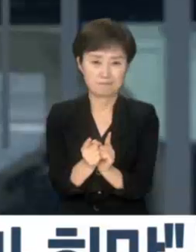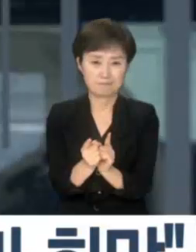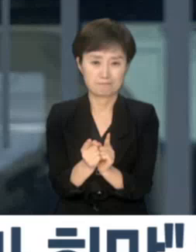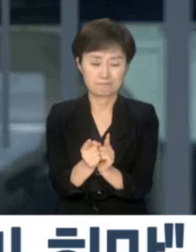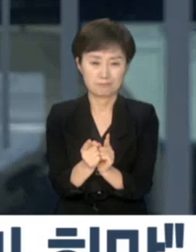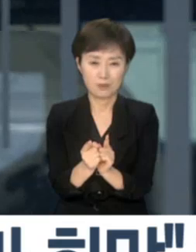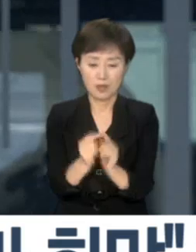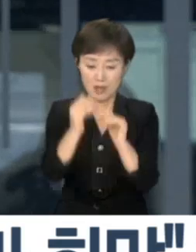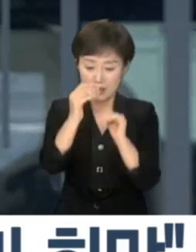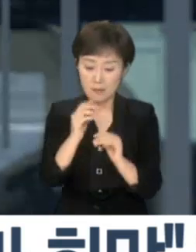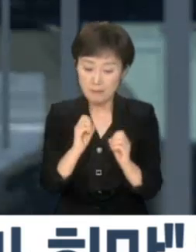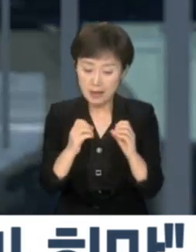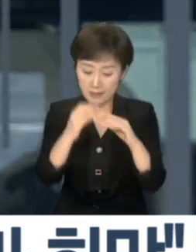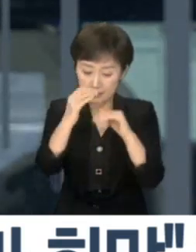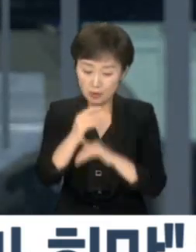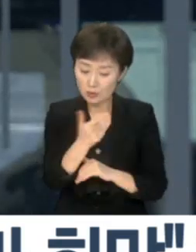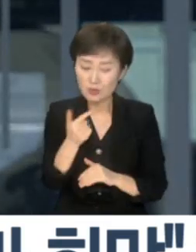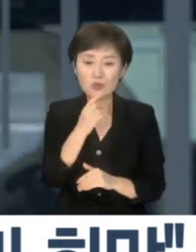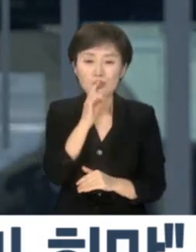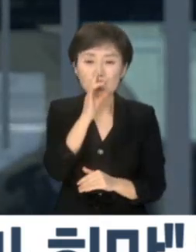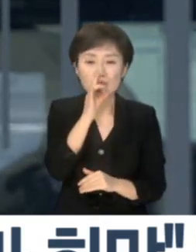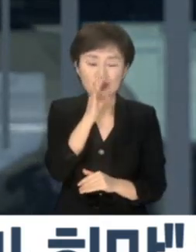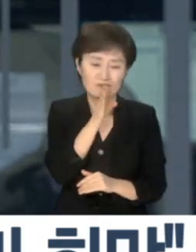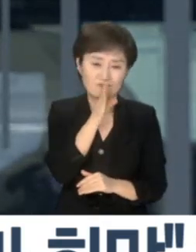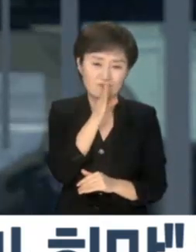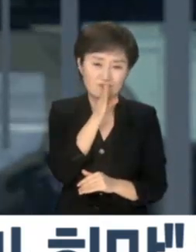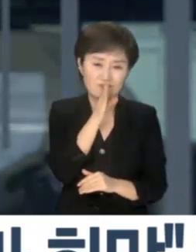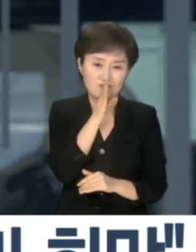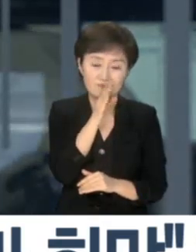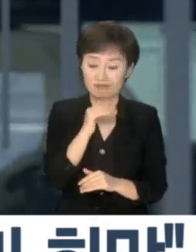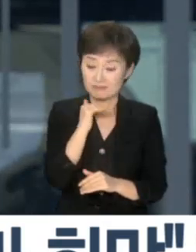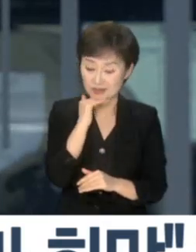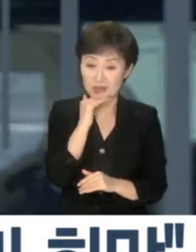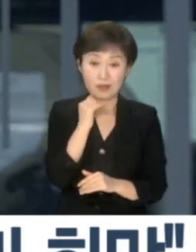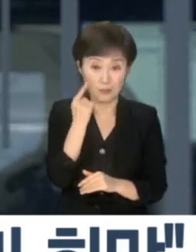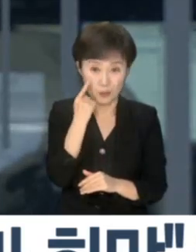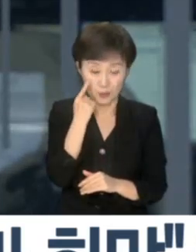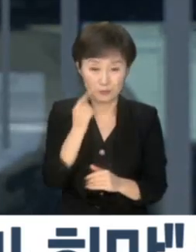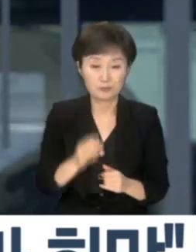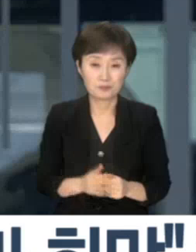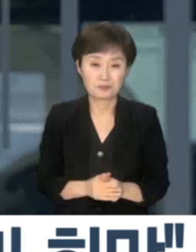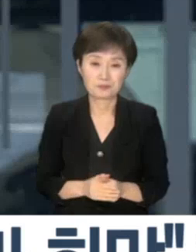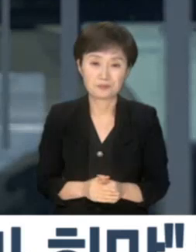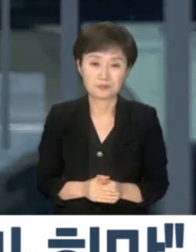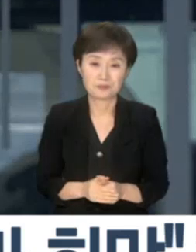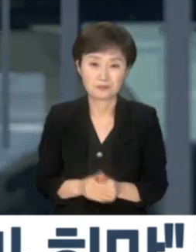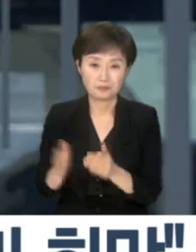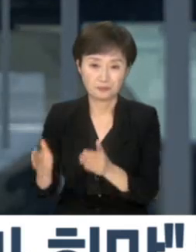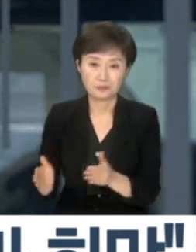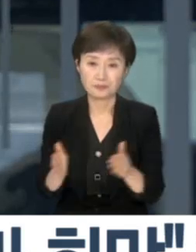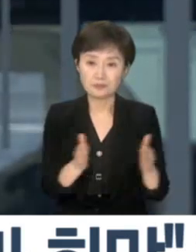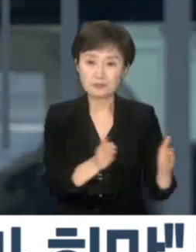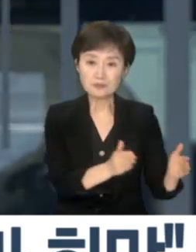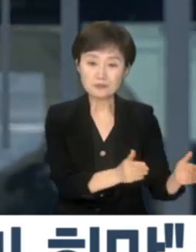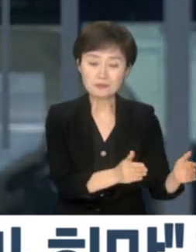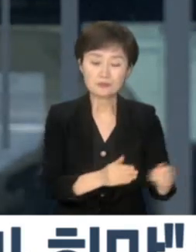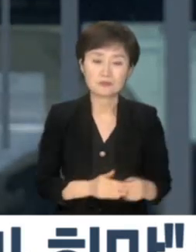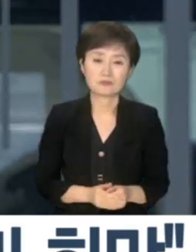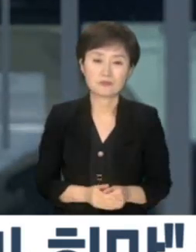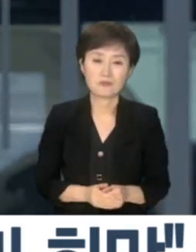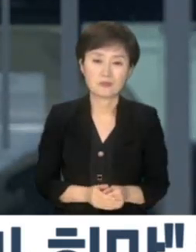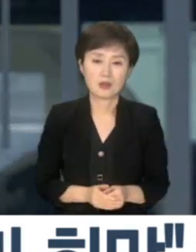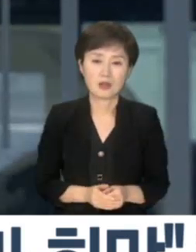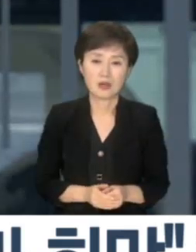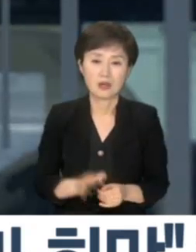이야기 나눈 그 이상의 것들이 저희가 그걸 목격할 수 있을지를 보면 될 것 같고요. 다음 이야기로 넘어가 보면